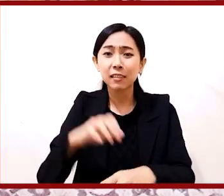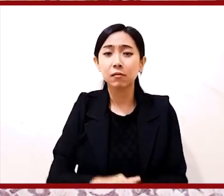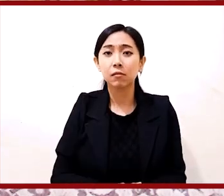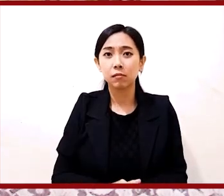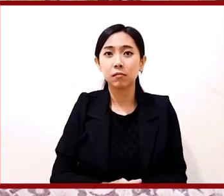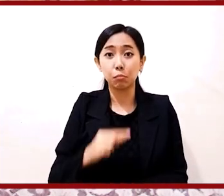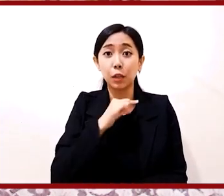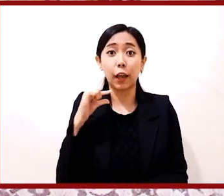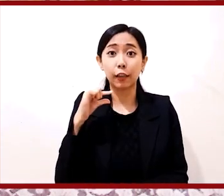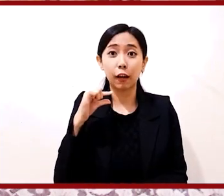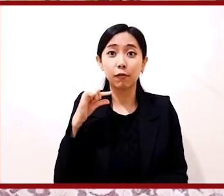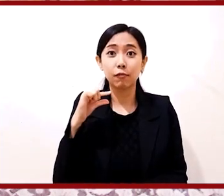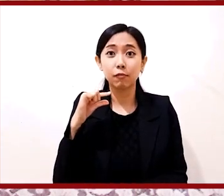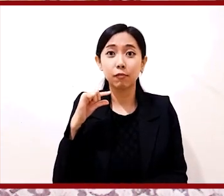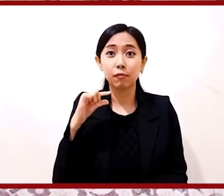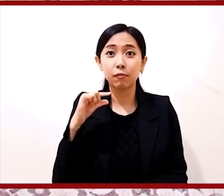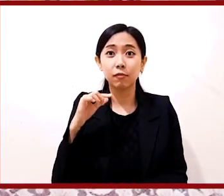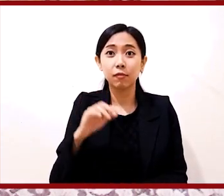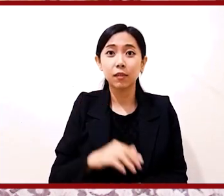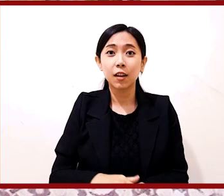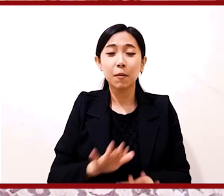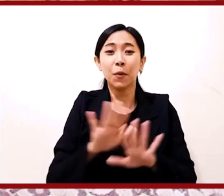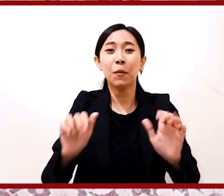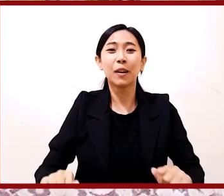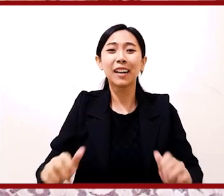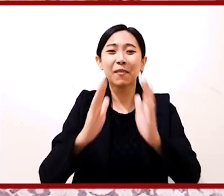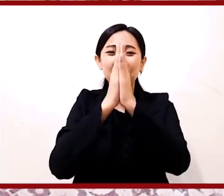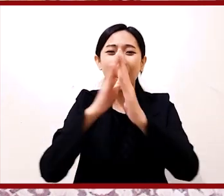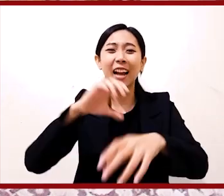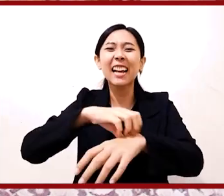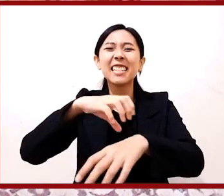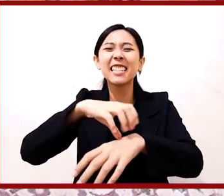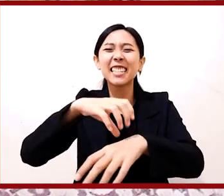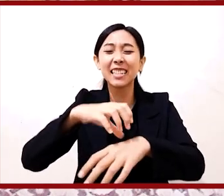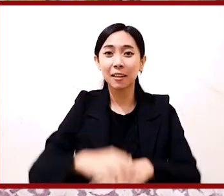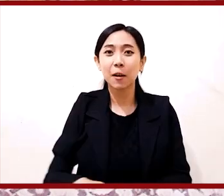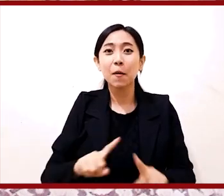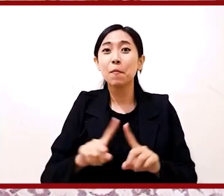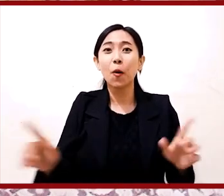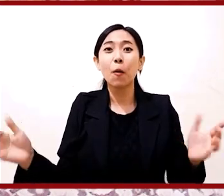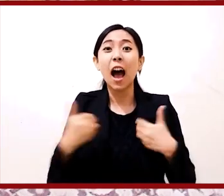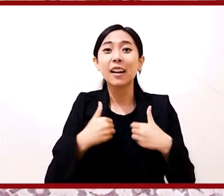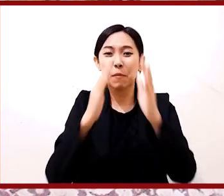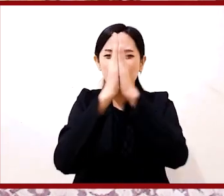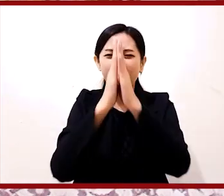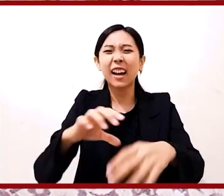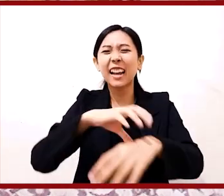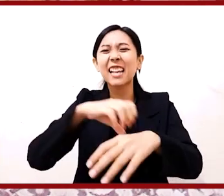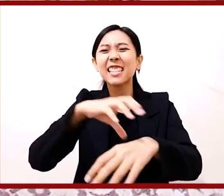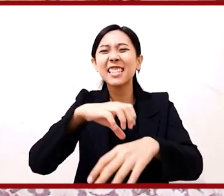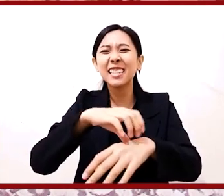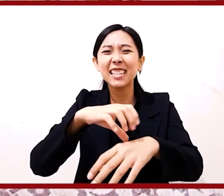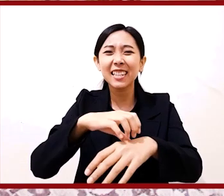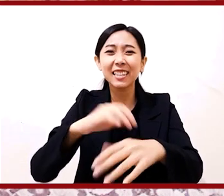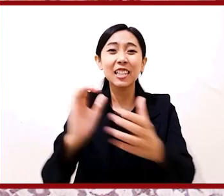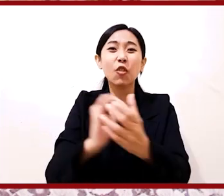kaget. Raut wajahnya berubah. Ia belum pernah mendoakan anjing. Dan belum pernah ada pelajaran mendoakan